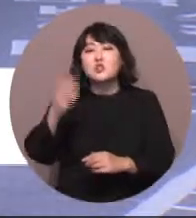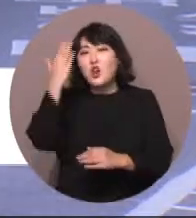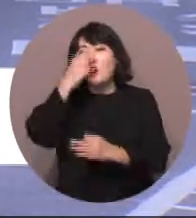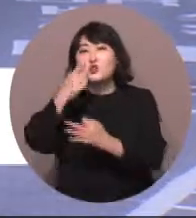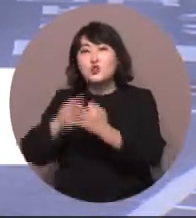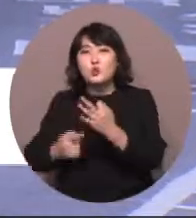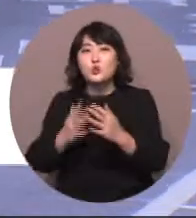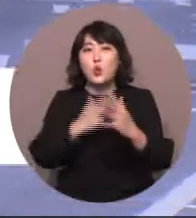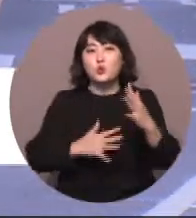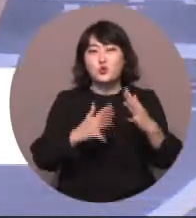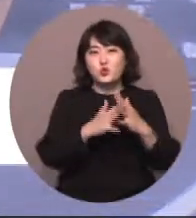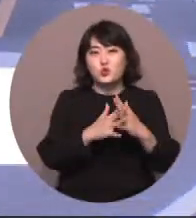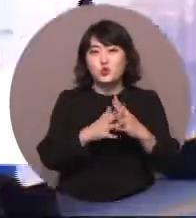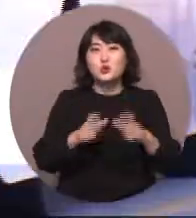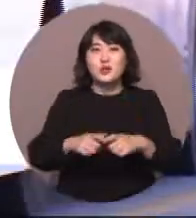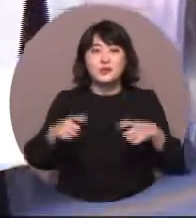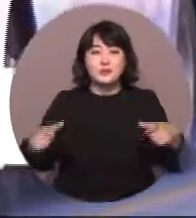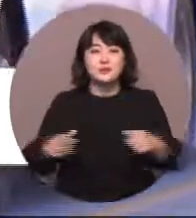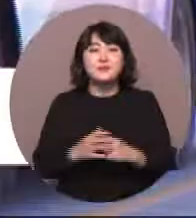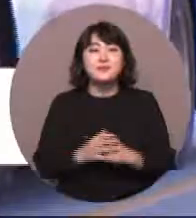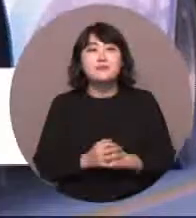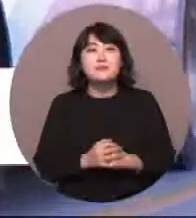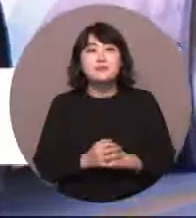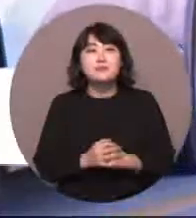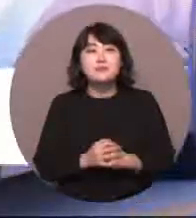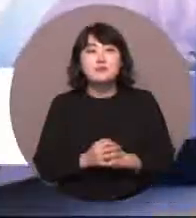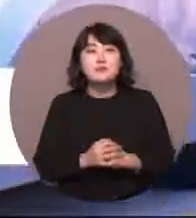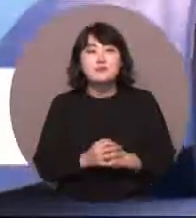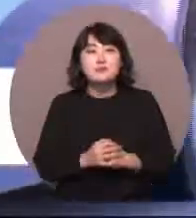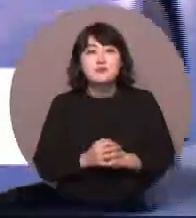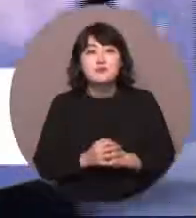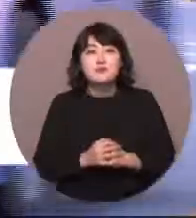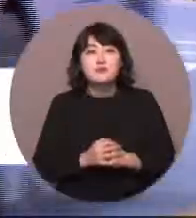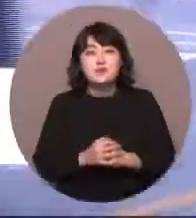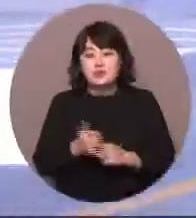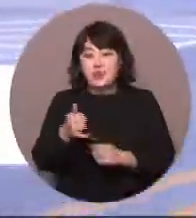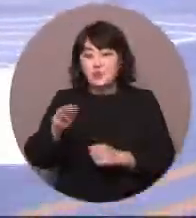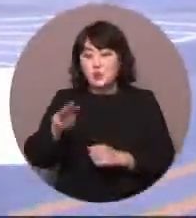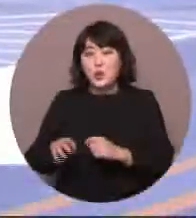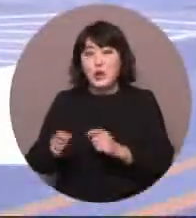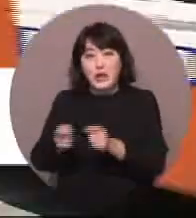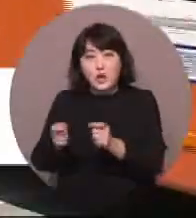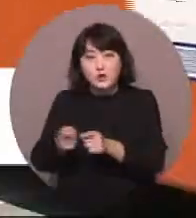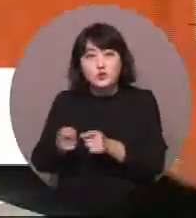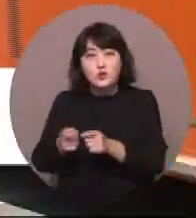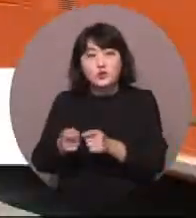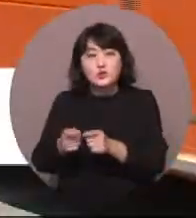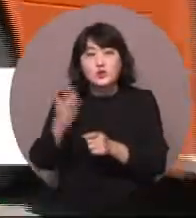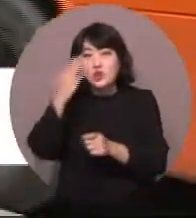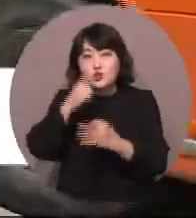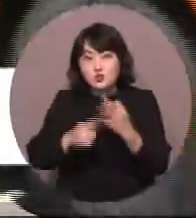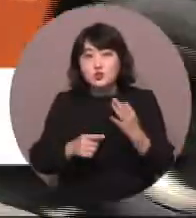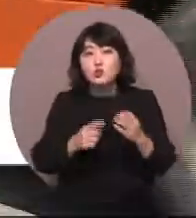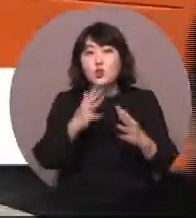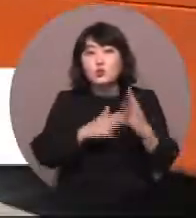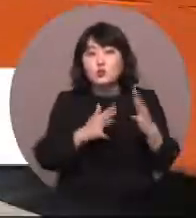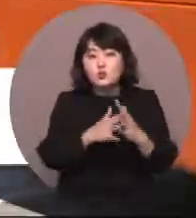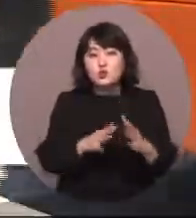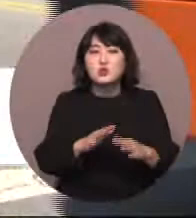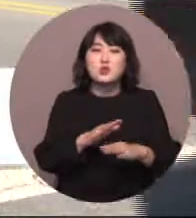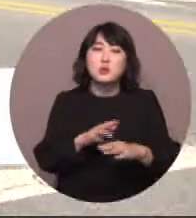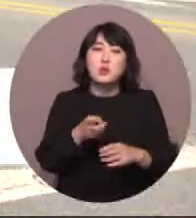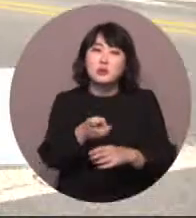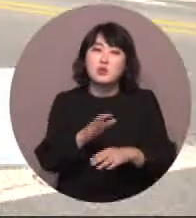확대됩니다 행정중심복합도시건설청 은 세종시와 인근 지역 간 광역 교통 수요 해결을 위해